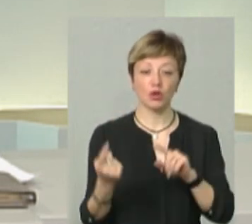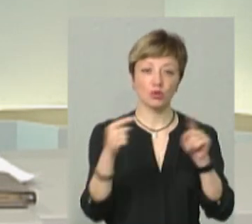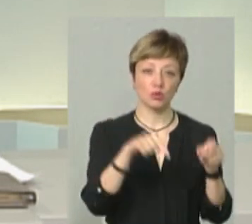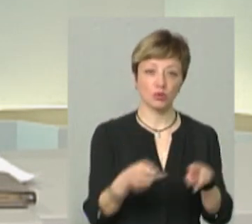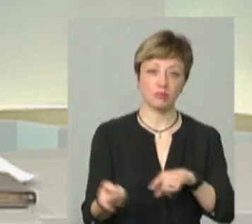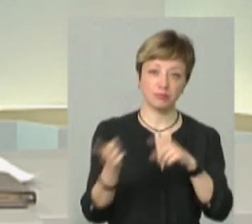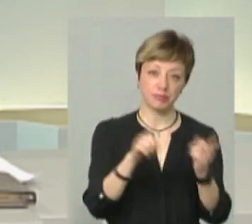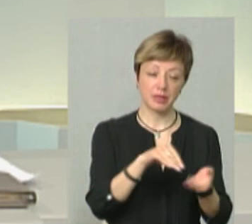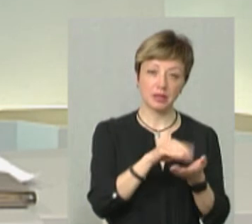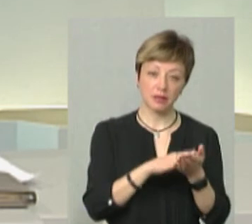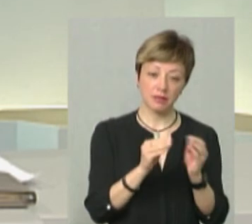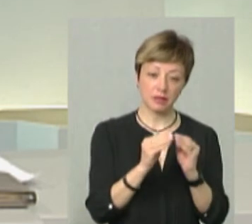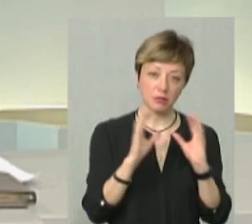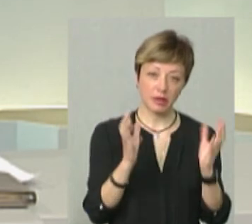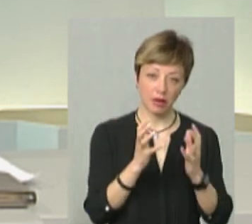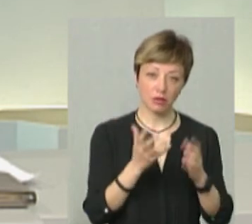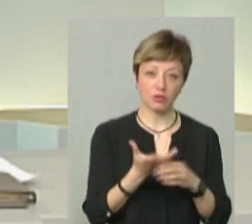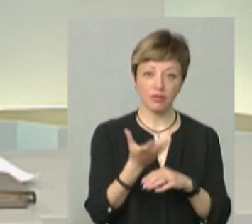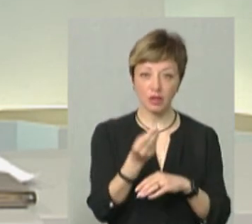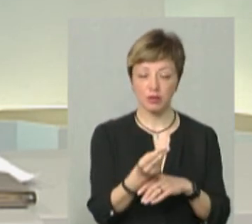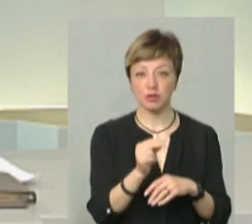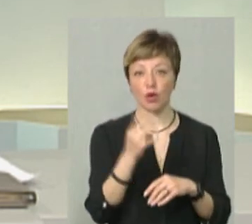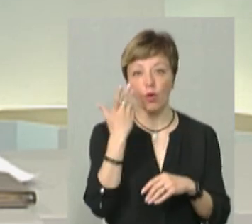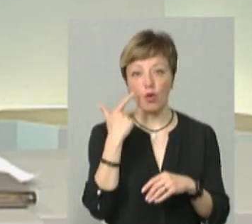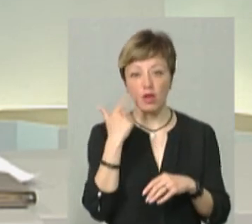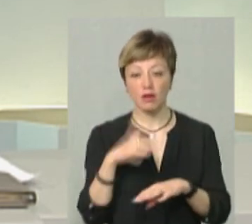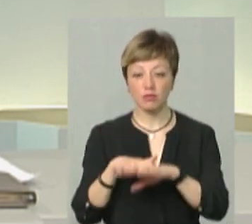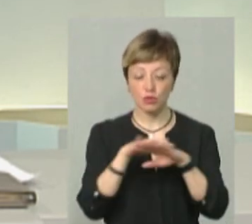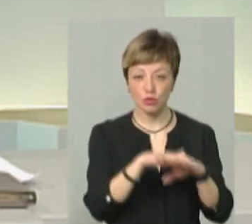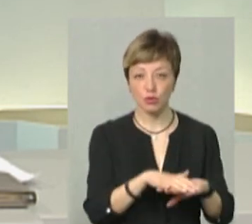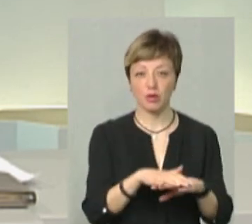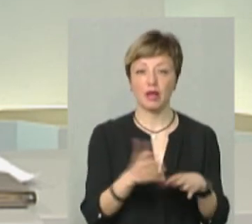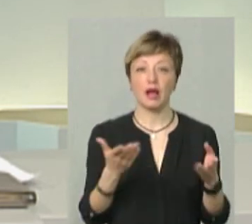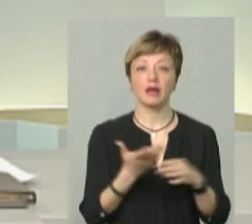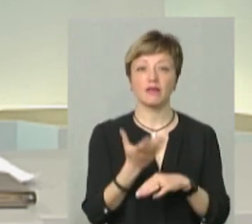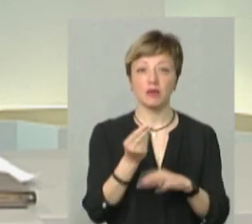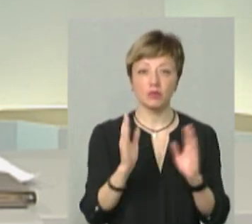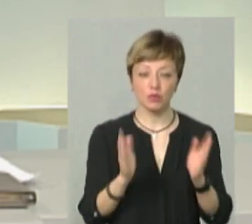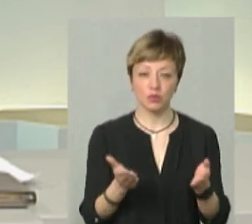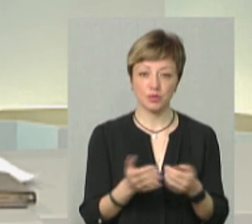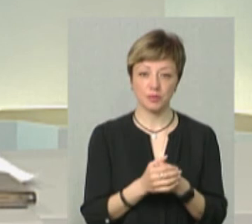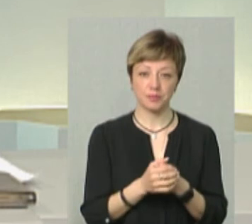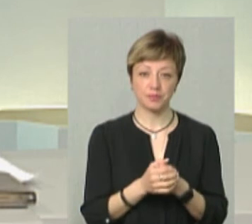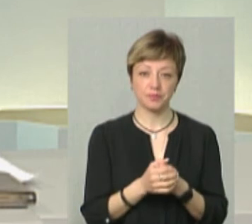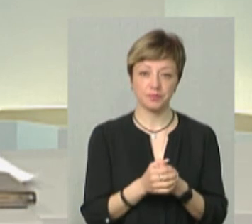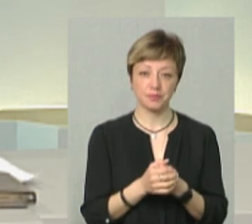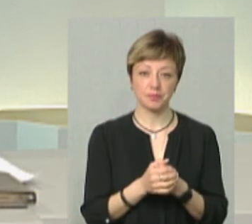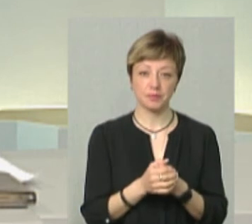тут перереєструватися і чи зберігаються за ними ж ті гроші, чи коли вони поступлять, які ці виплати будуть. Ну,